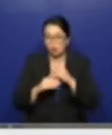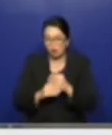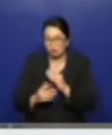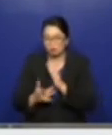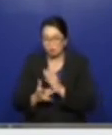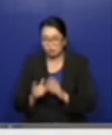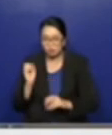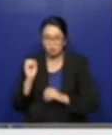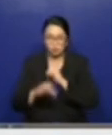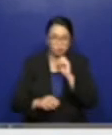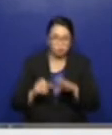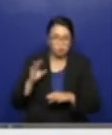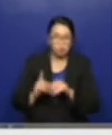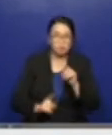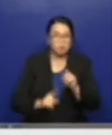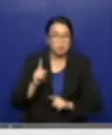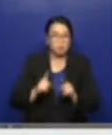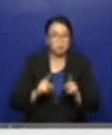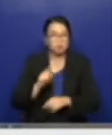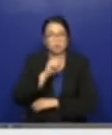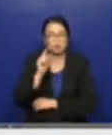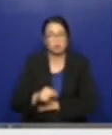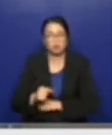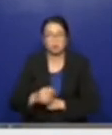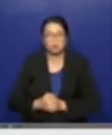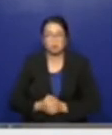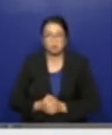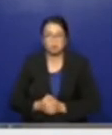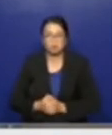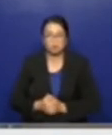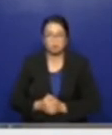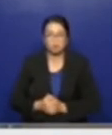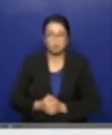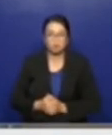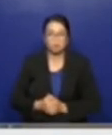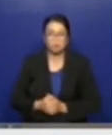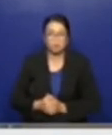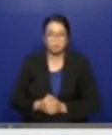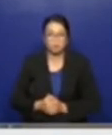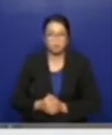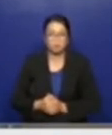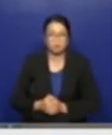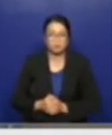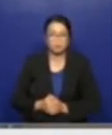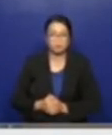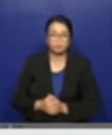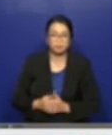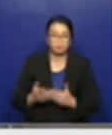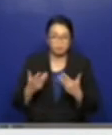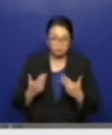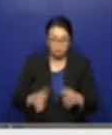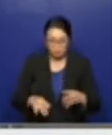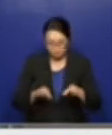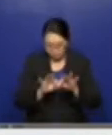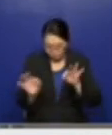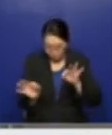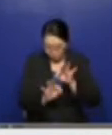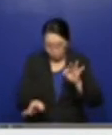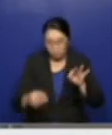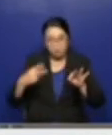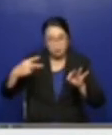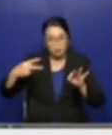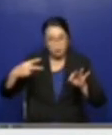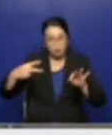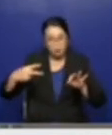ส์ท่านดูนะฮะเสร็จแล้ววันสองบรรทัดสุดท้ายเขียนว่าไงครับ